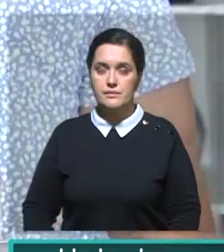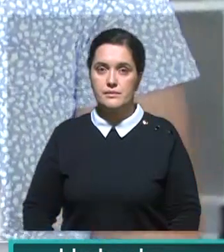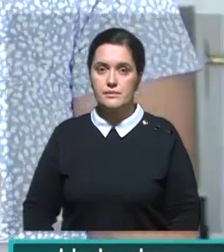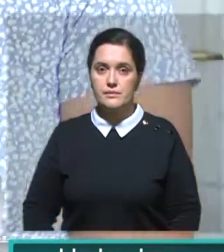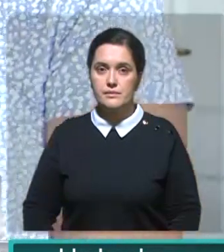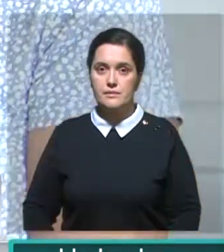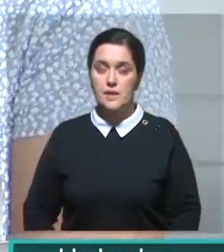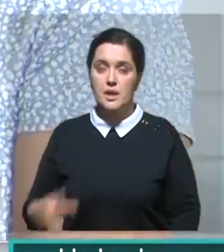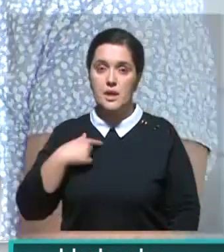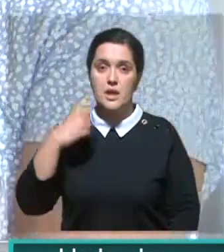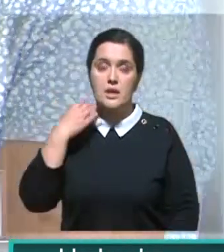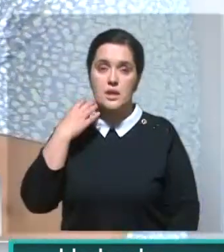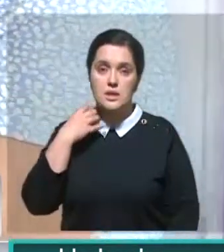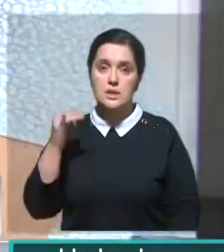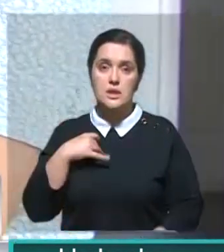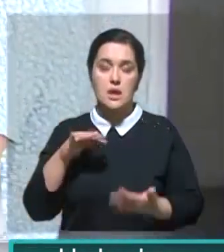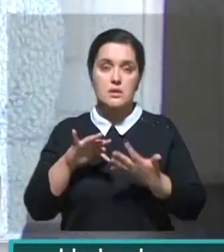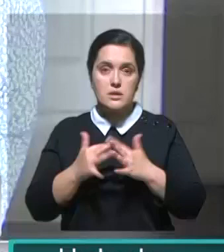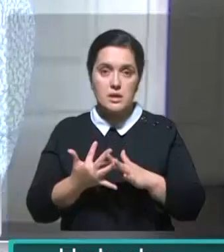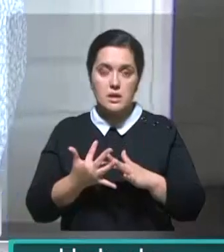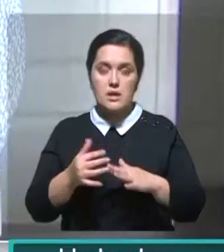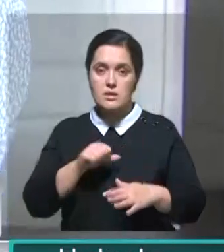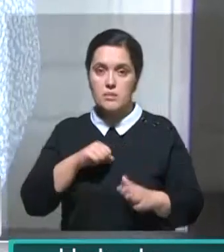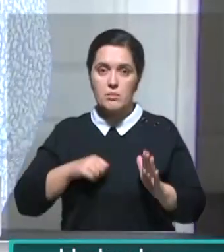же с Кызылорды, из села же. Мы